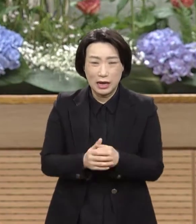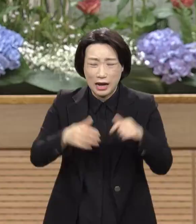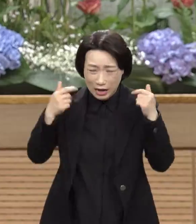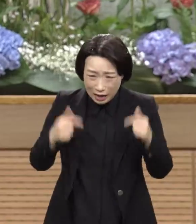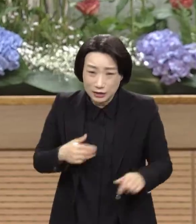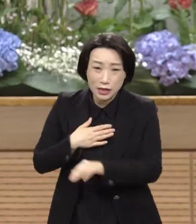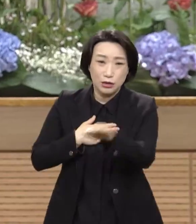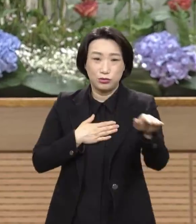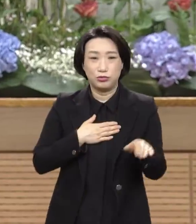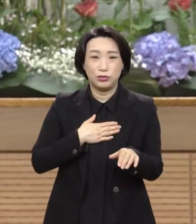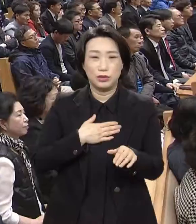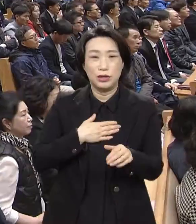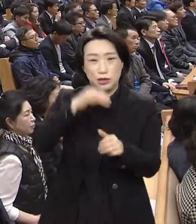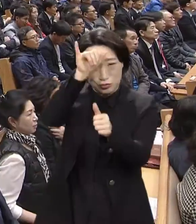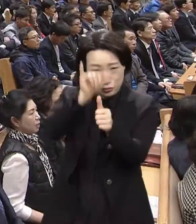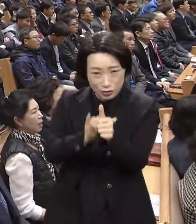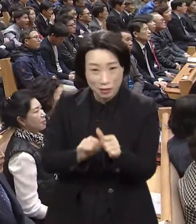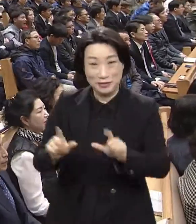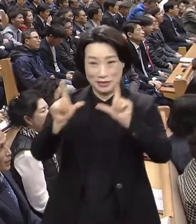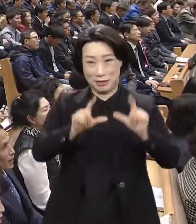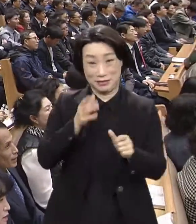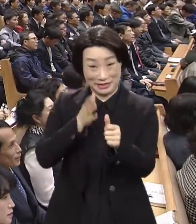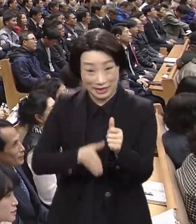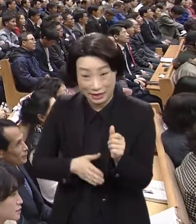항상 충성하며 살고,